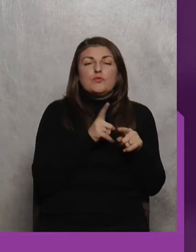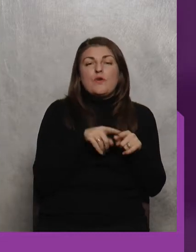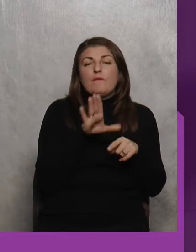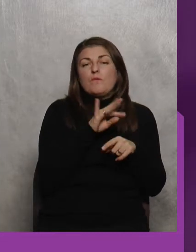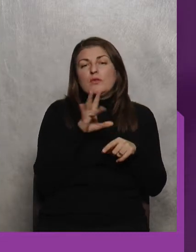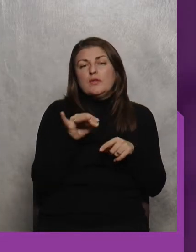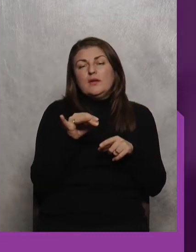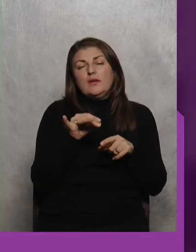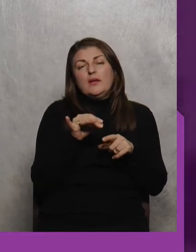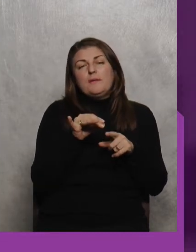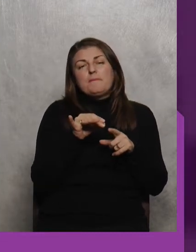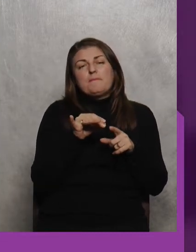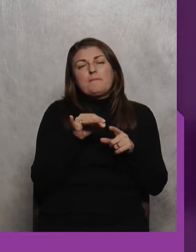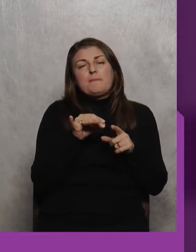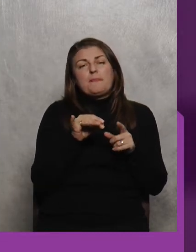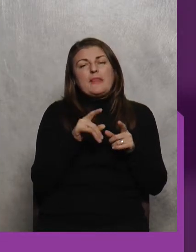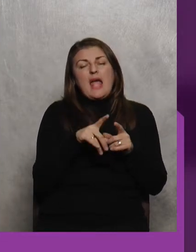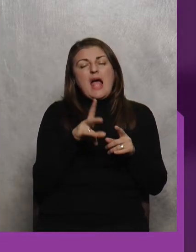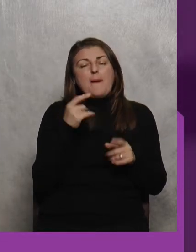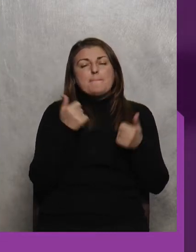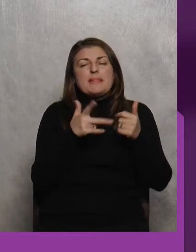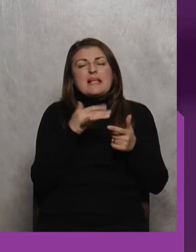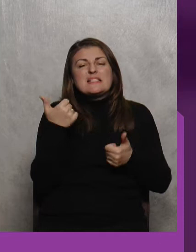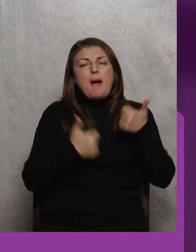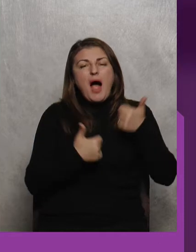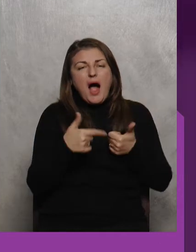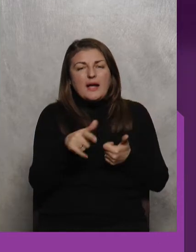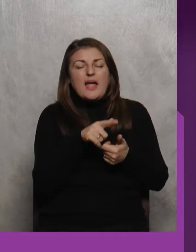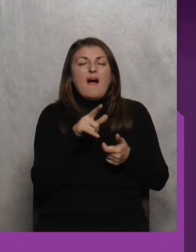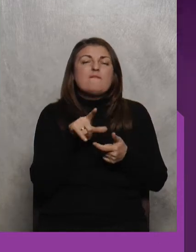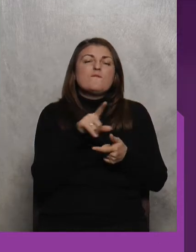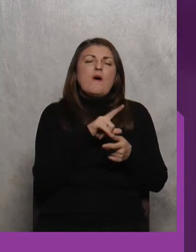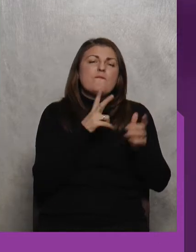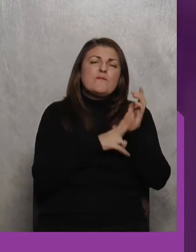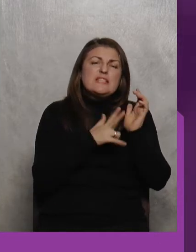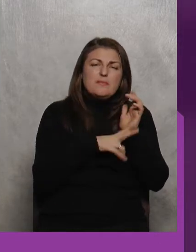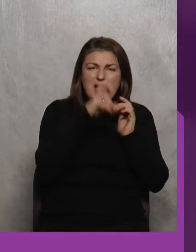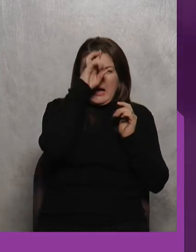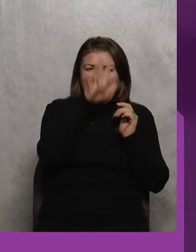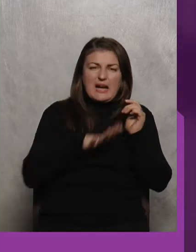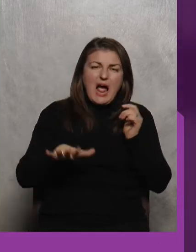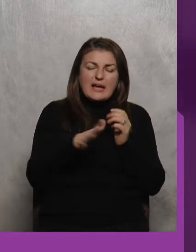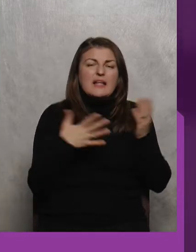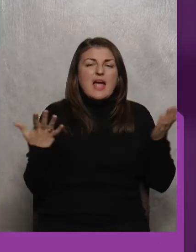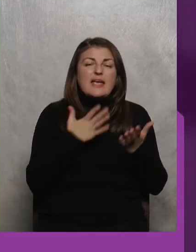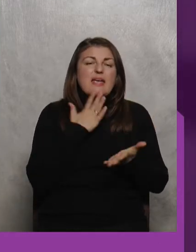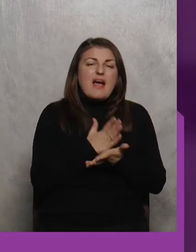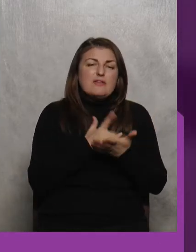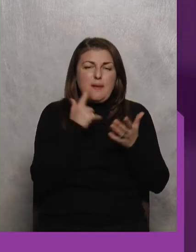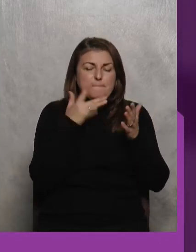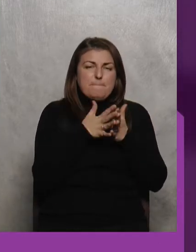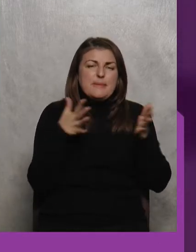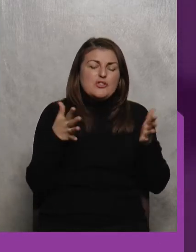вони карбувалися на змаганнях, і відповідно 80 країн, які являються, більше